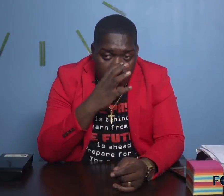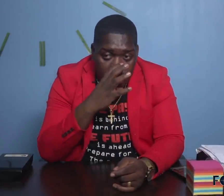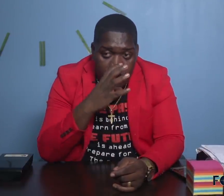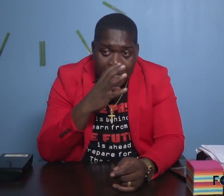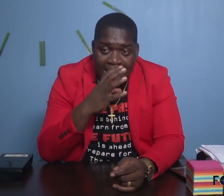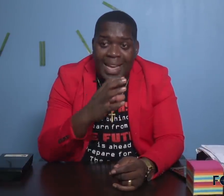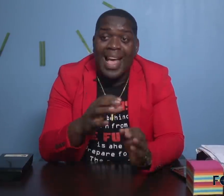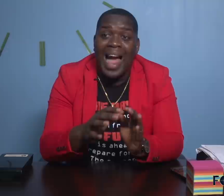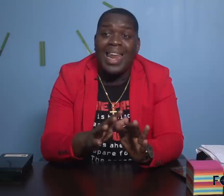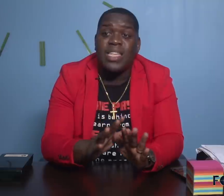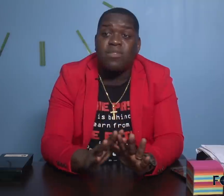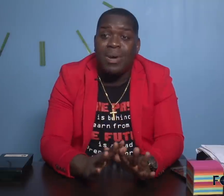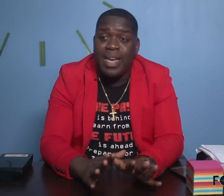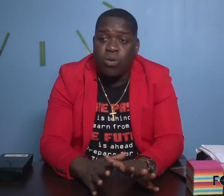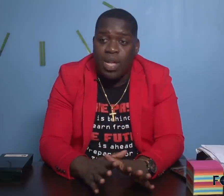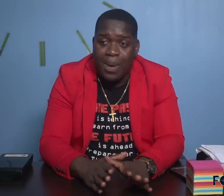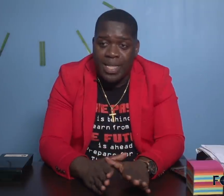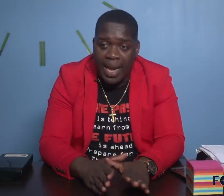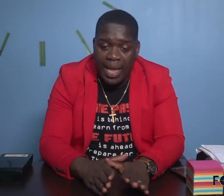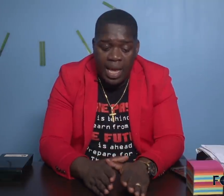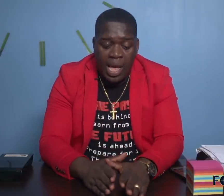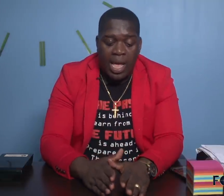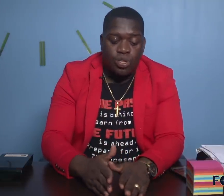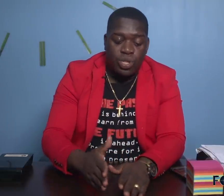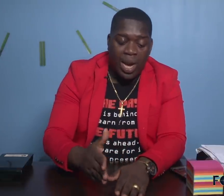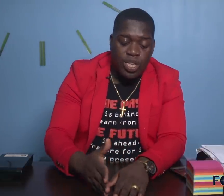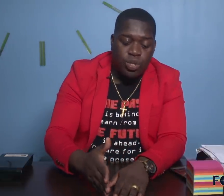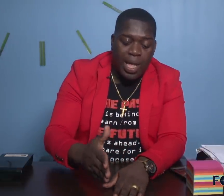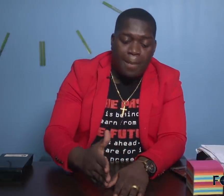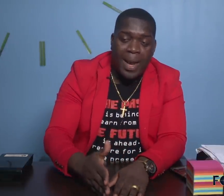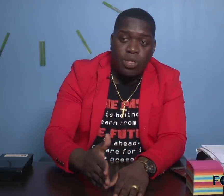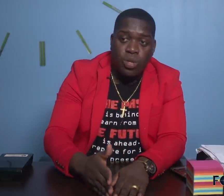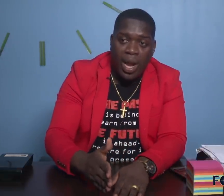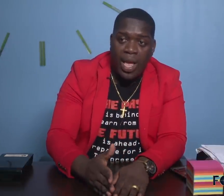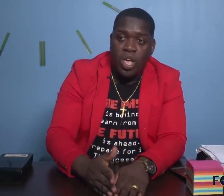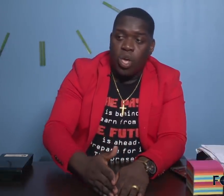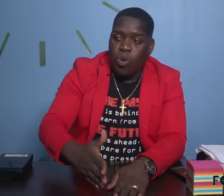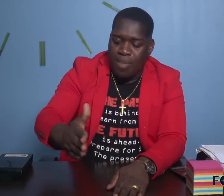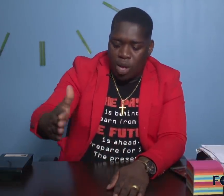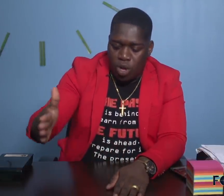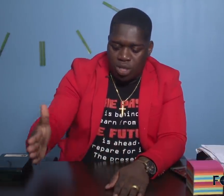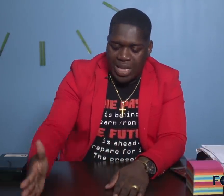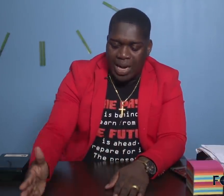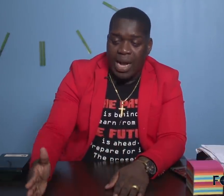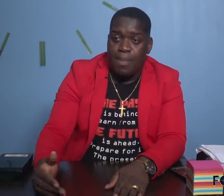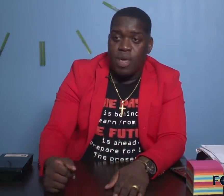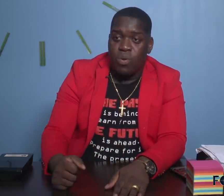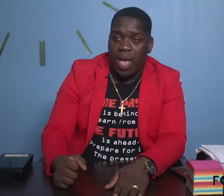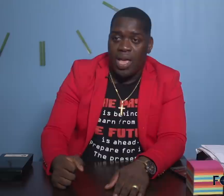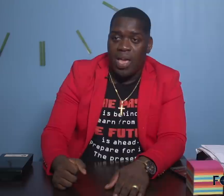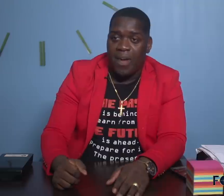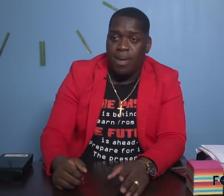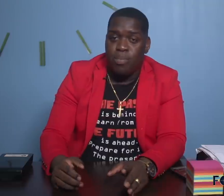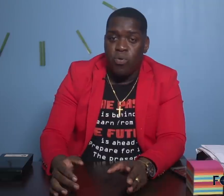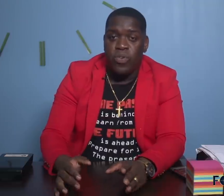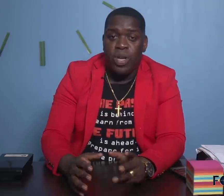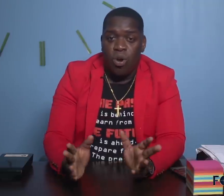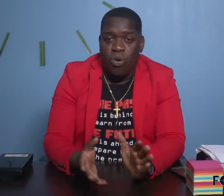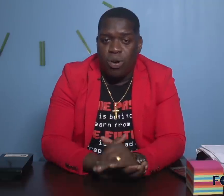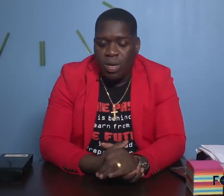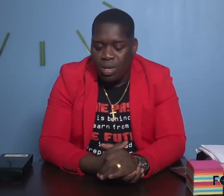mond of neus bedekken, alles maar die komt op het terrein. En zodra je temperatuur hebt, we maken contact met de BUG. Of